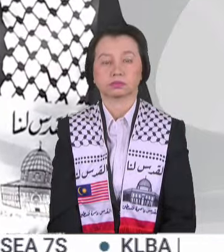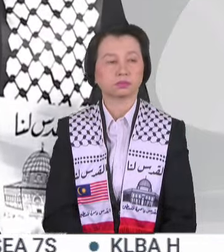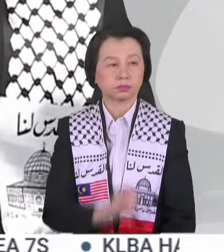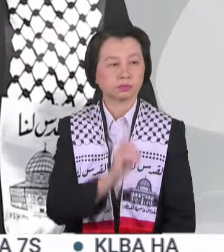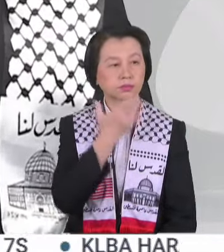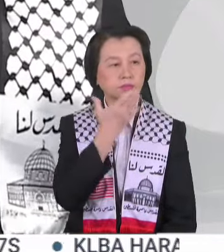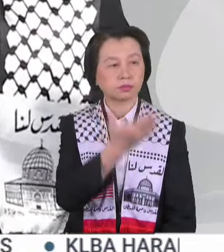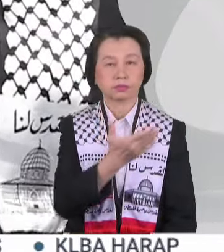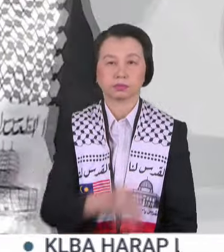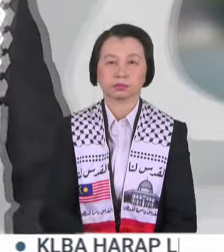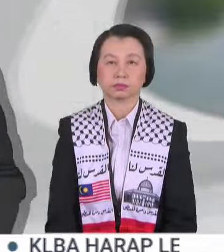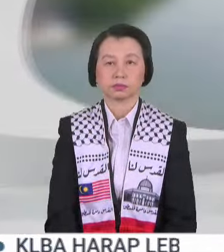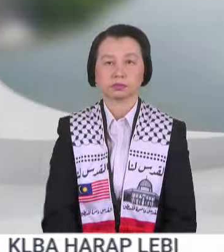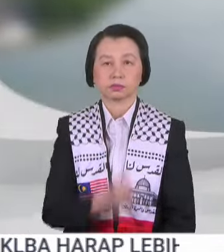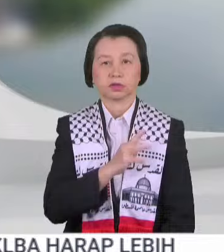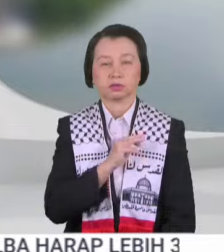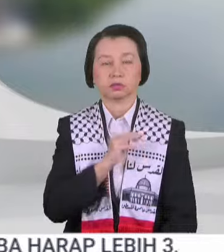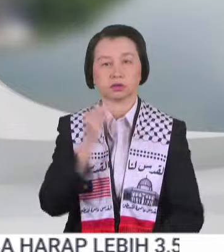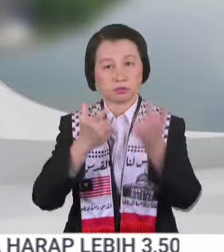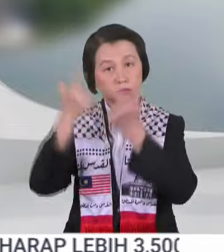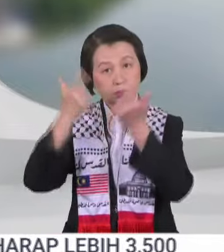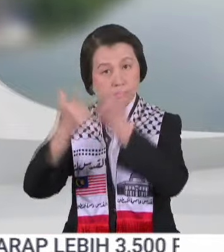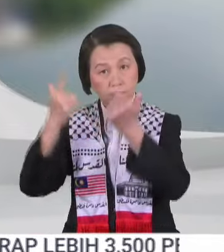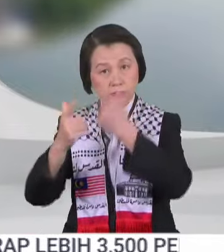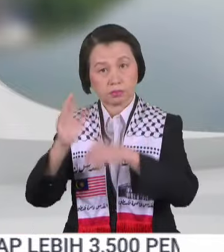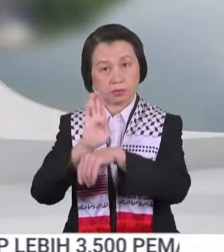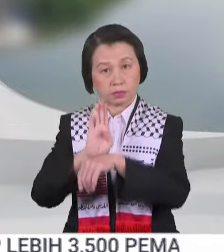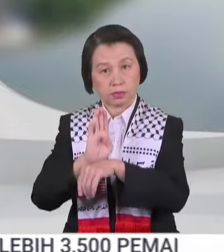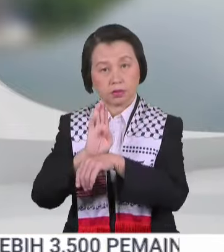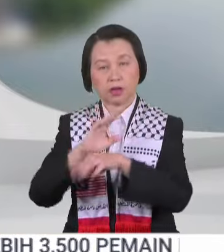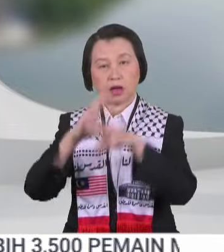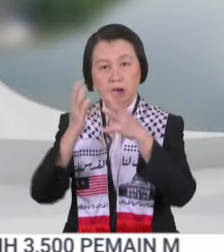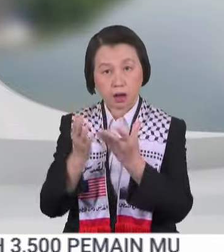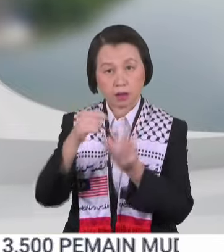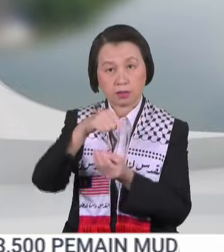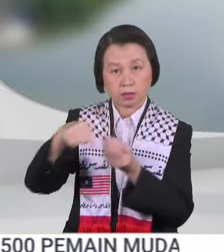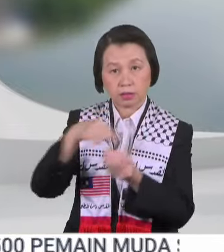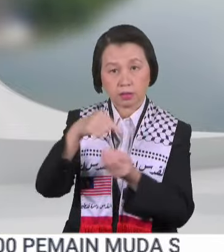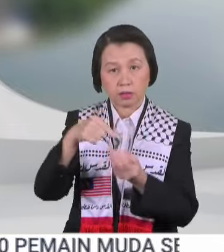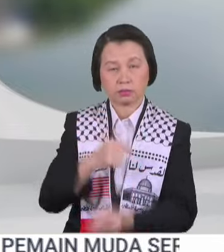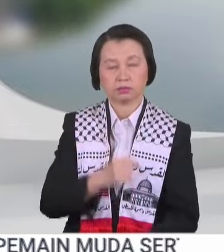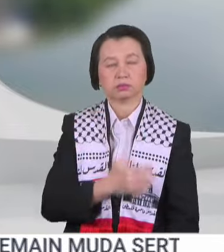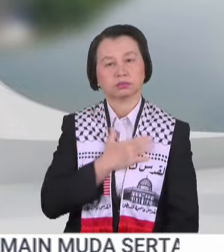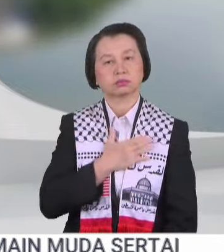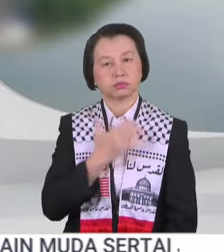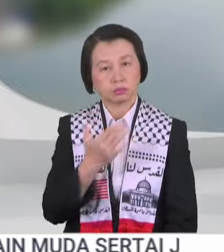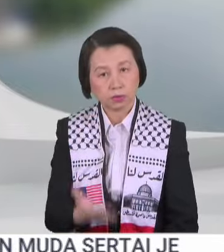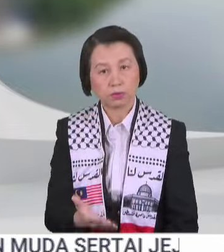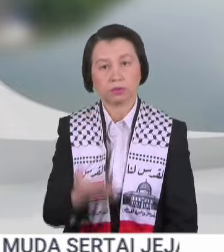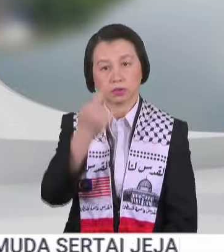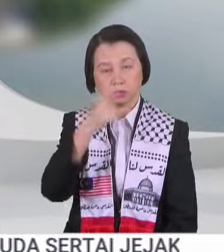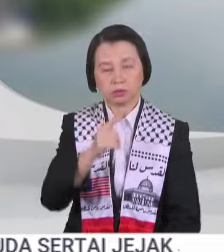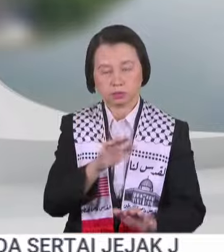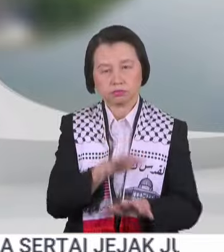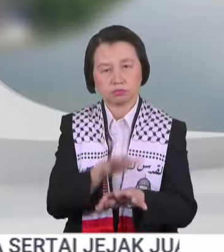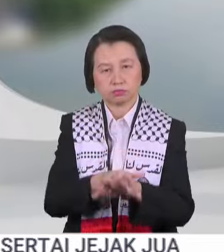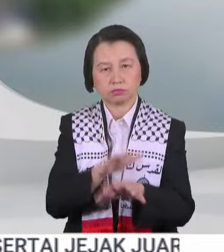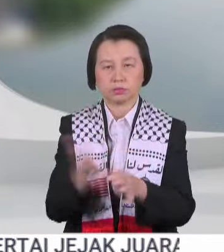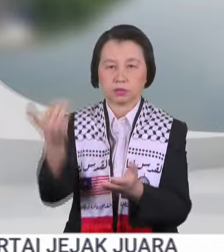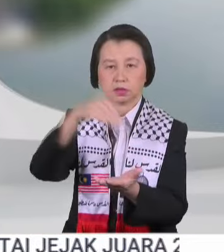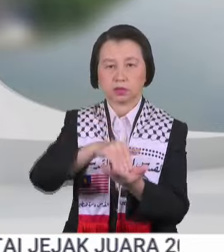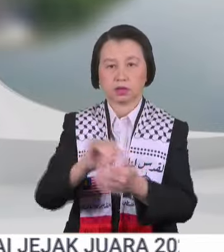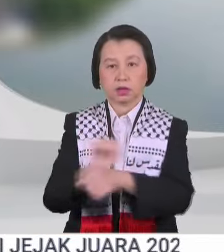Baik, terima kasih Sahih. Kementerian Pelancongan, Kebudayaan dan Alam Sekitar KEPKAS Sabah komited dalam usaha merancakkan